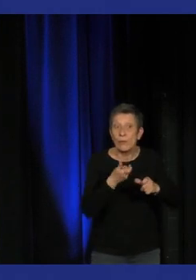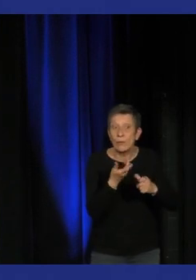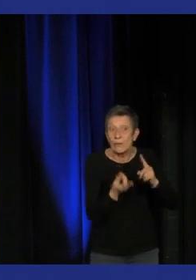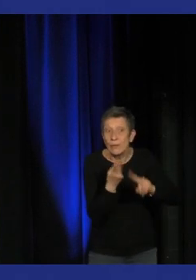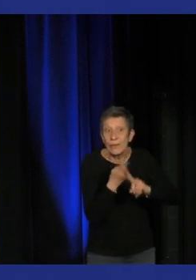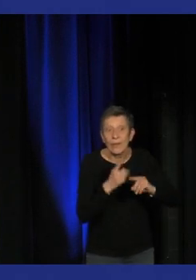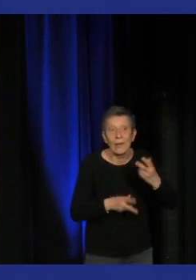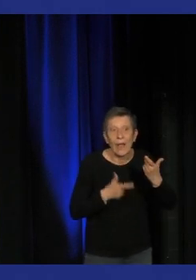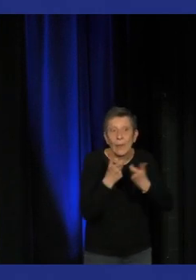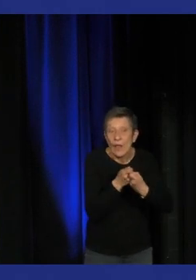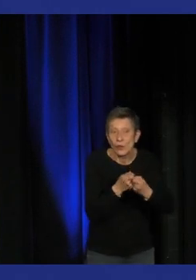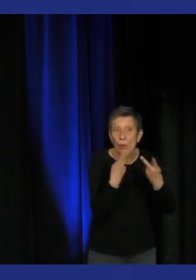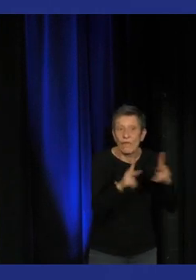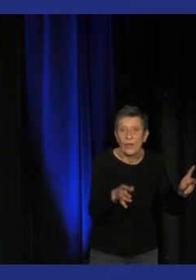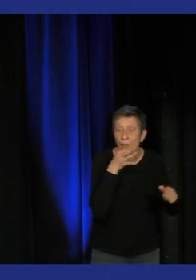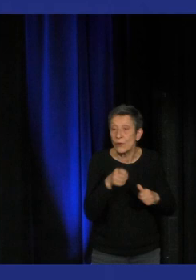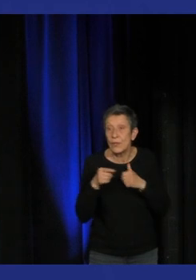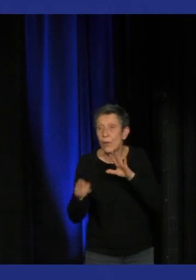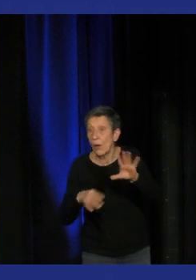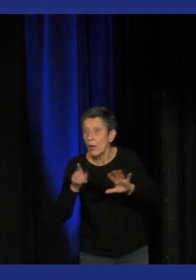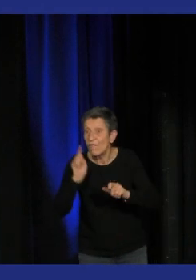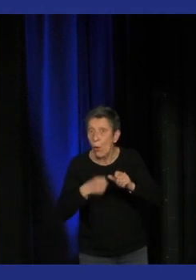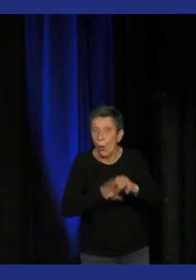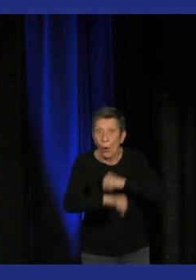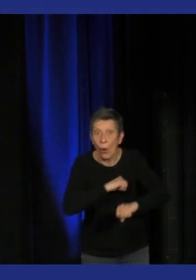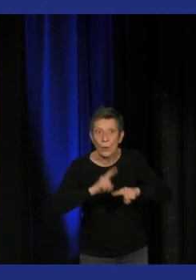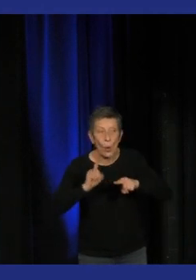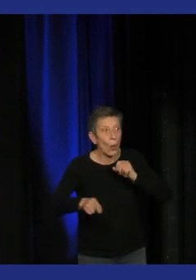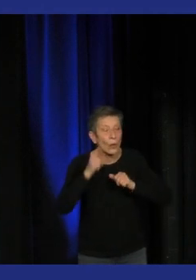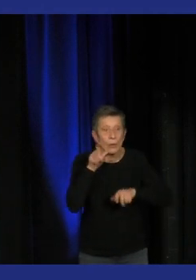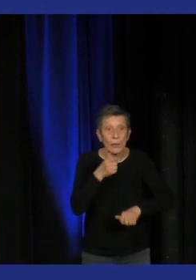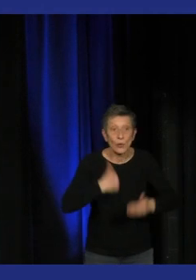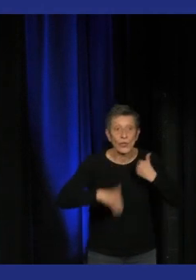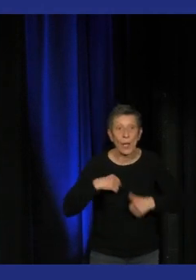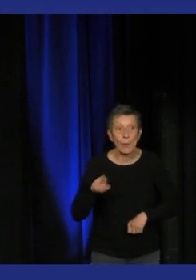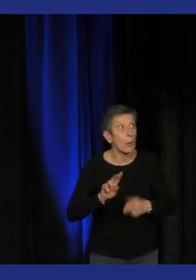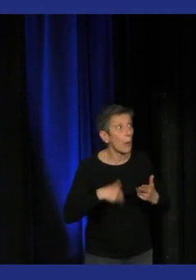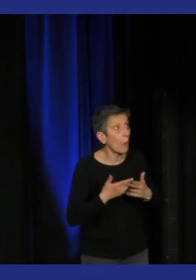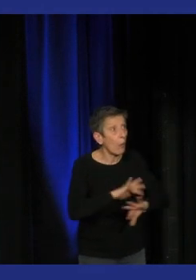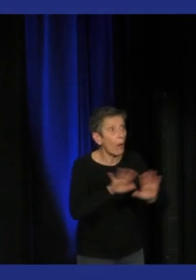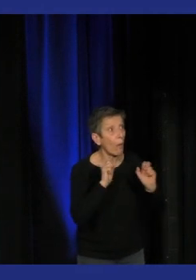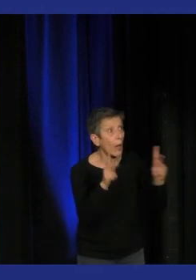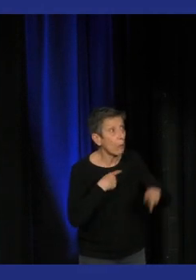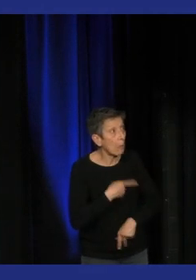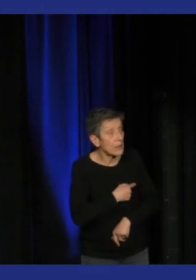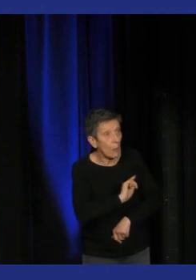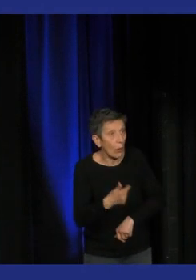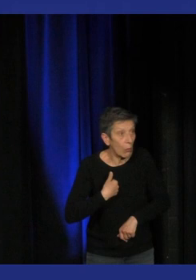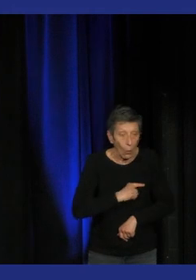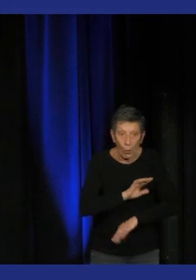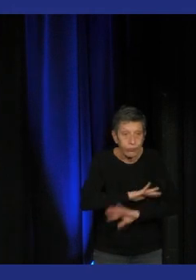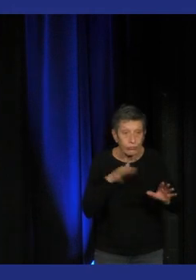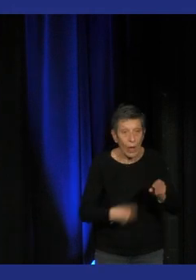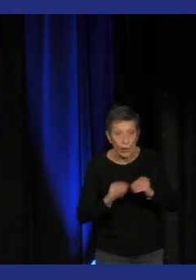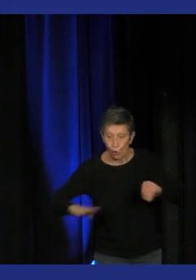pour les personnes handicapées, ah ouais, mais je ne suis pas médecin. Moi, à part greffer et rajouter une rampe, je ne sais pas faire autrement. Par